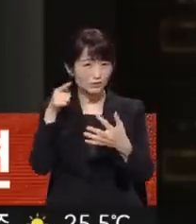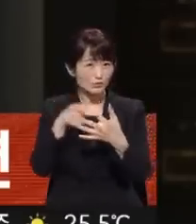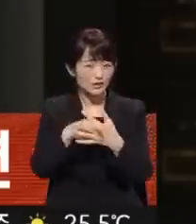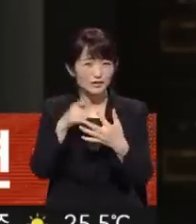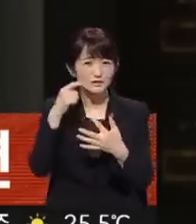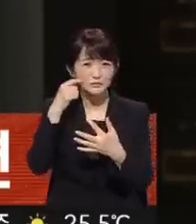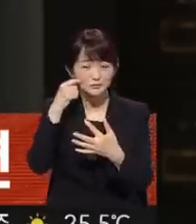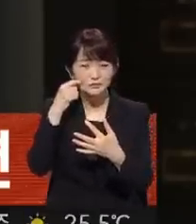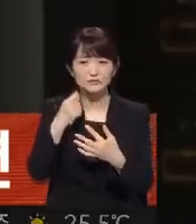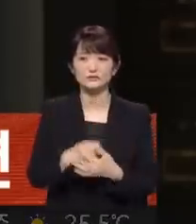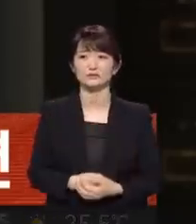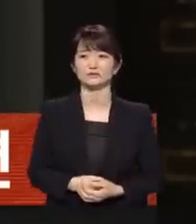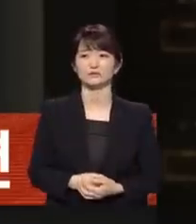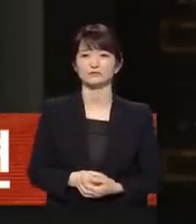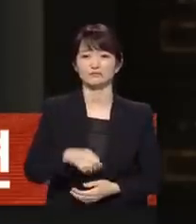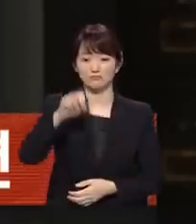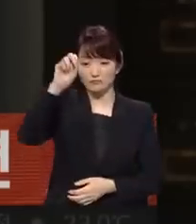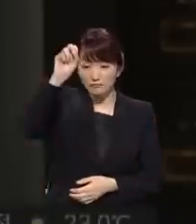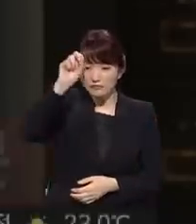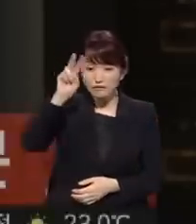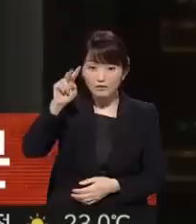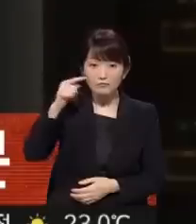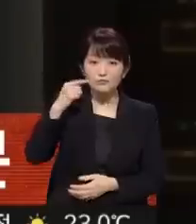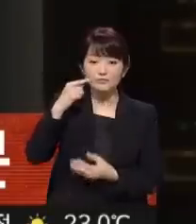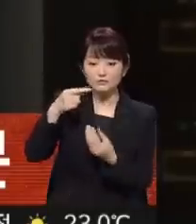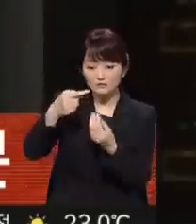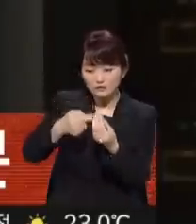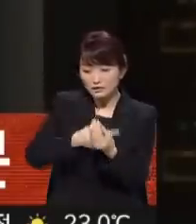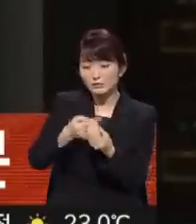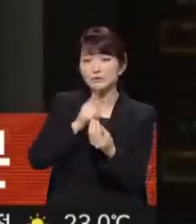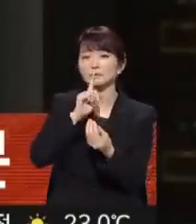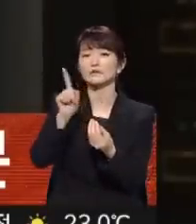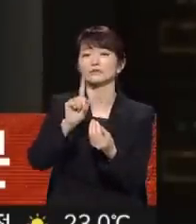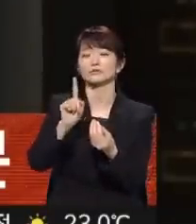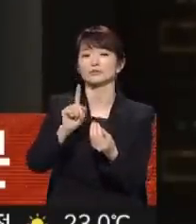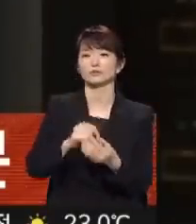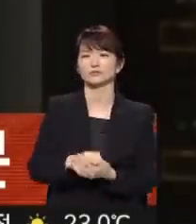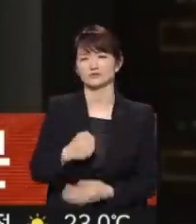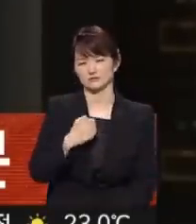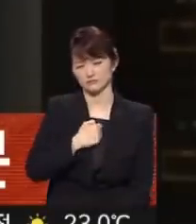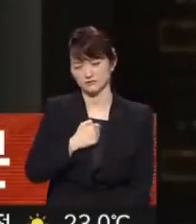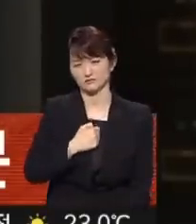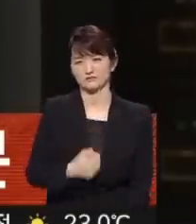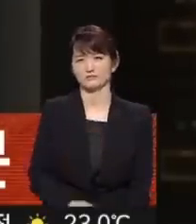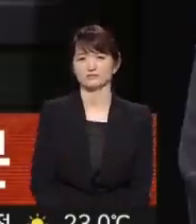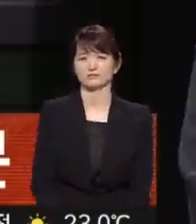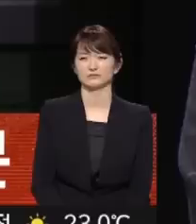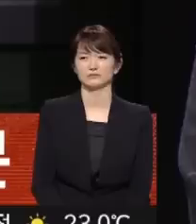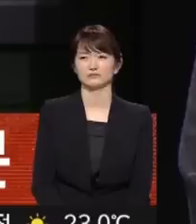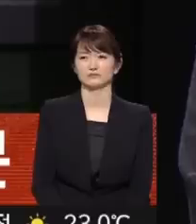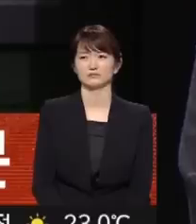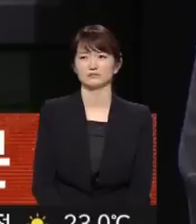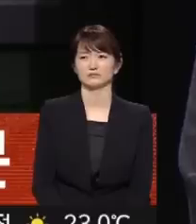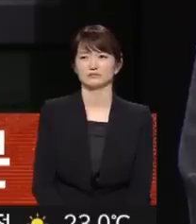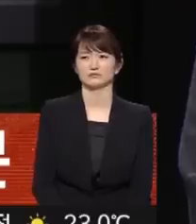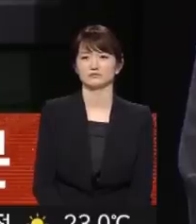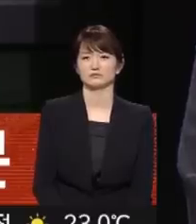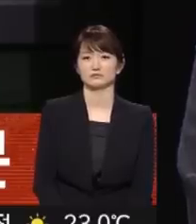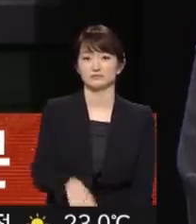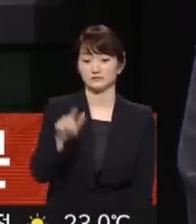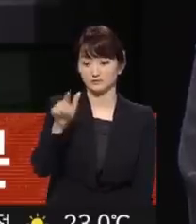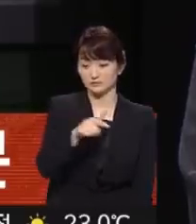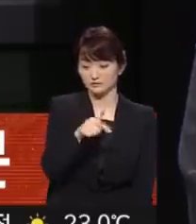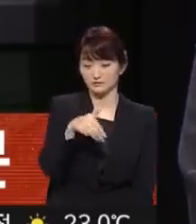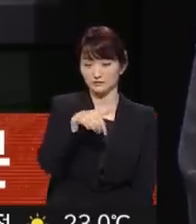엉뚱하네. 뭐 갑자기 무슨 참회 얘기를 해버리면 아 이거 진짜 답답한데요. 네, 사실 그게 제일 큰 문제이기도 한데요. 하루는